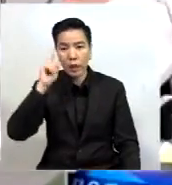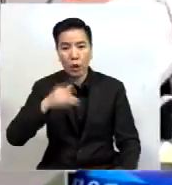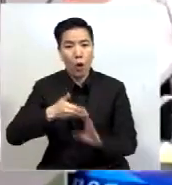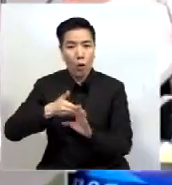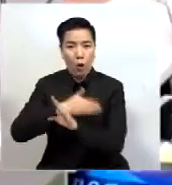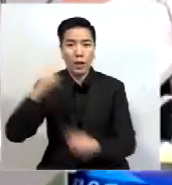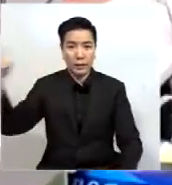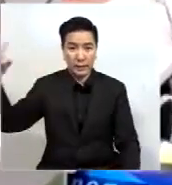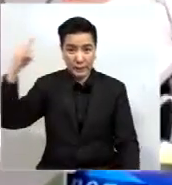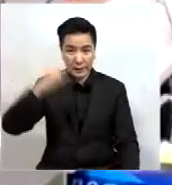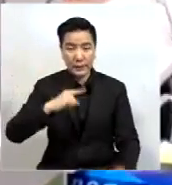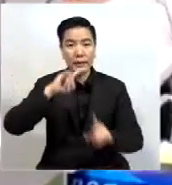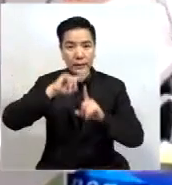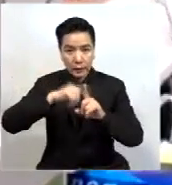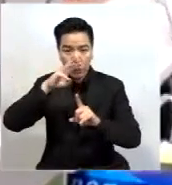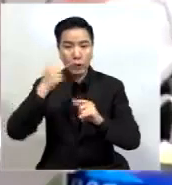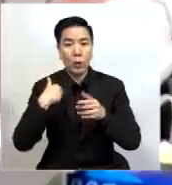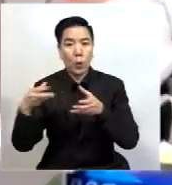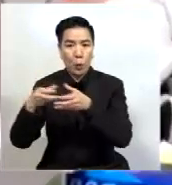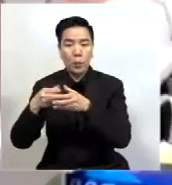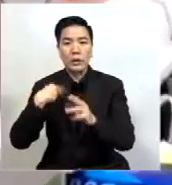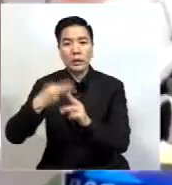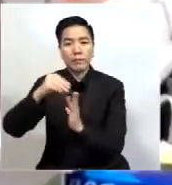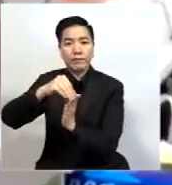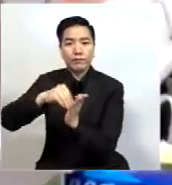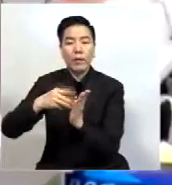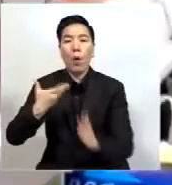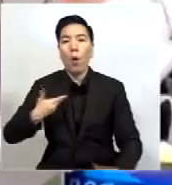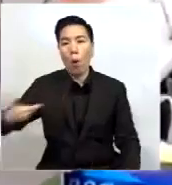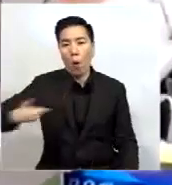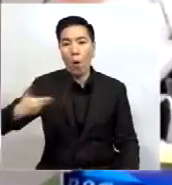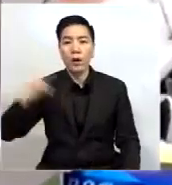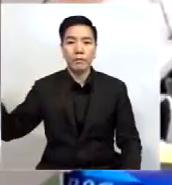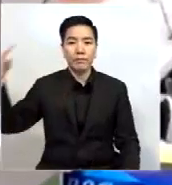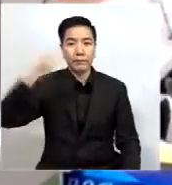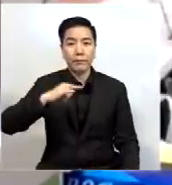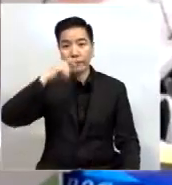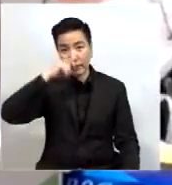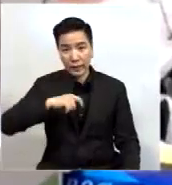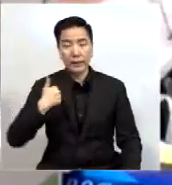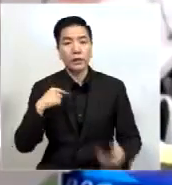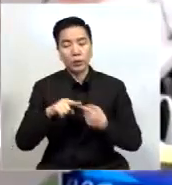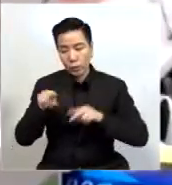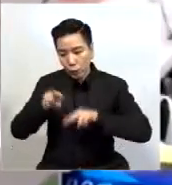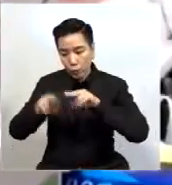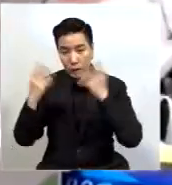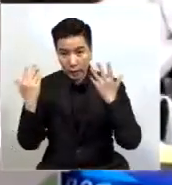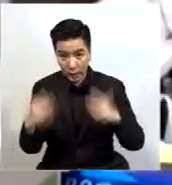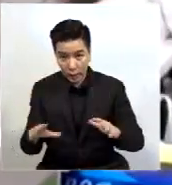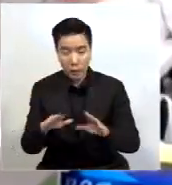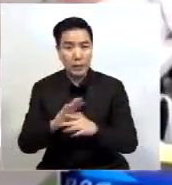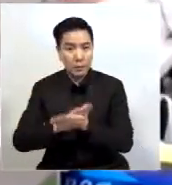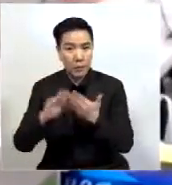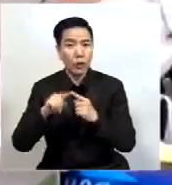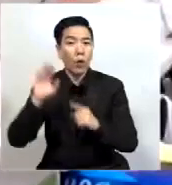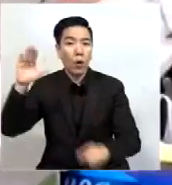นเดือนมิถุนายนจึงมีแรงงานกลุ่มหนึ่งที่ลงทะเบียนขอกลับประเทศไทยซึ่งก็ได้มีการคัดกรองโรคในระยะแร